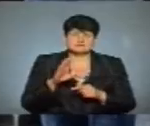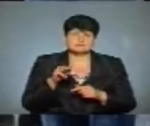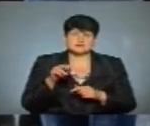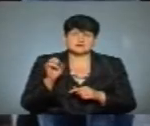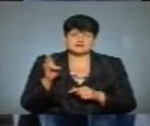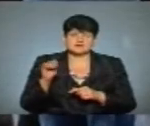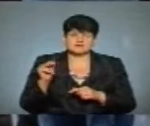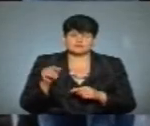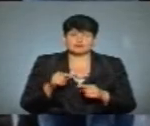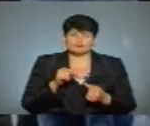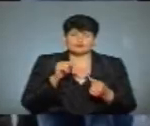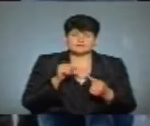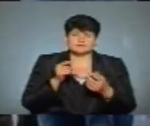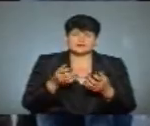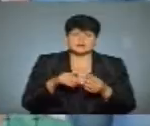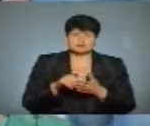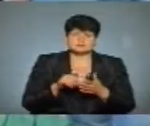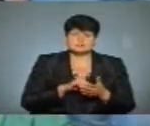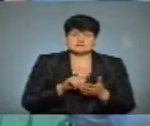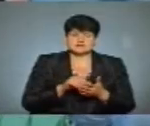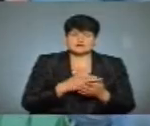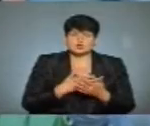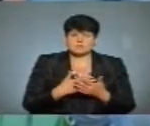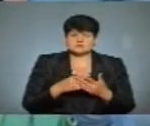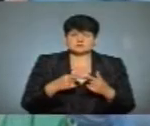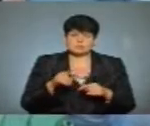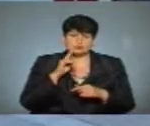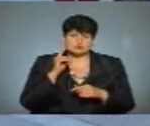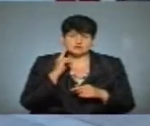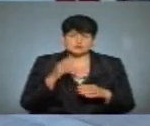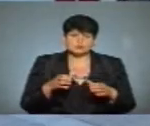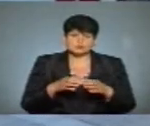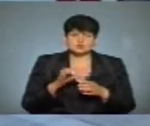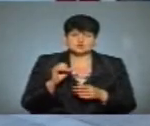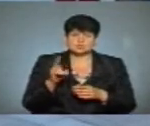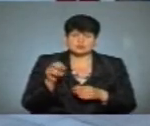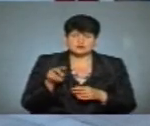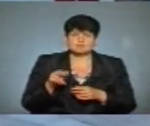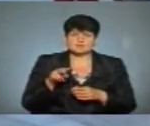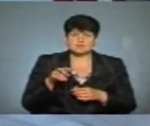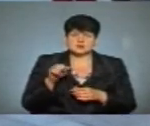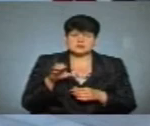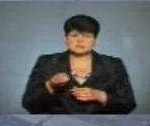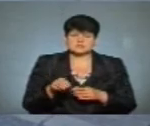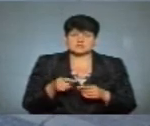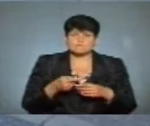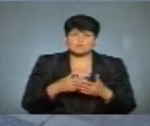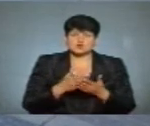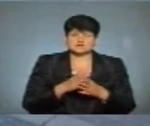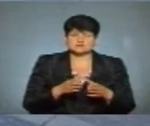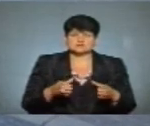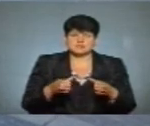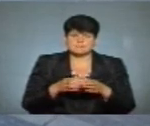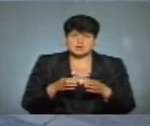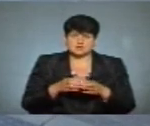протесті взяли участь представники громадських організацій «Молодіжний націоналістичний конгрес», «Сокіл», «Пласт» і політичних партій «Національний корпус»